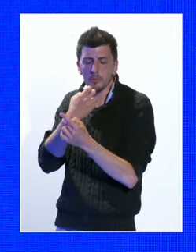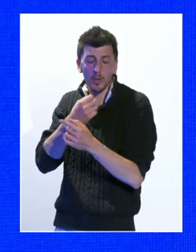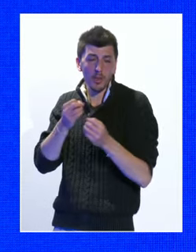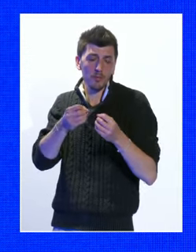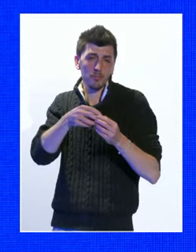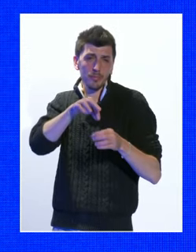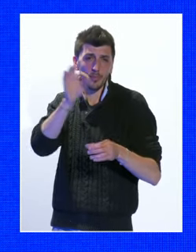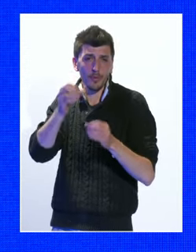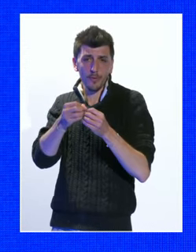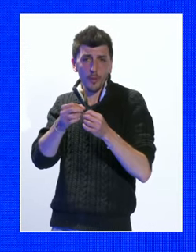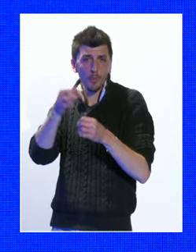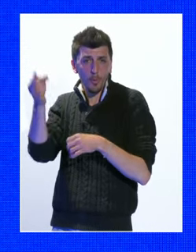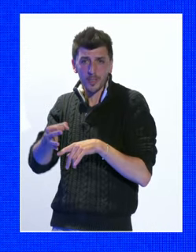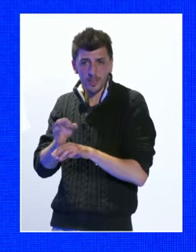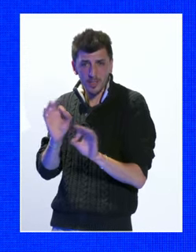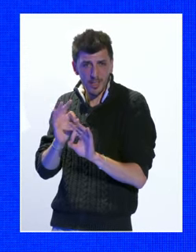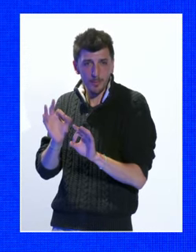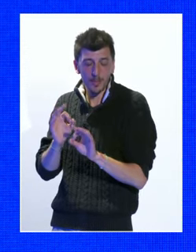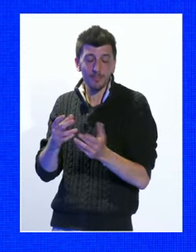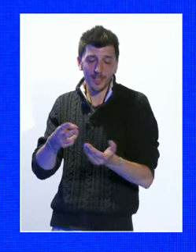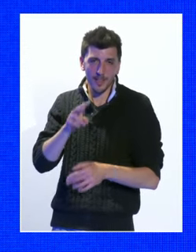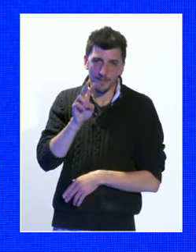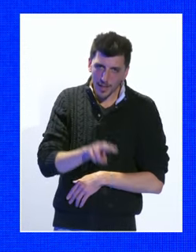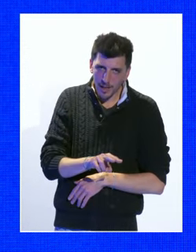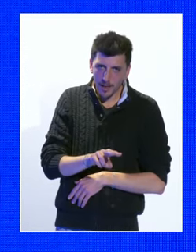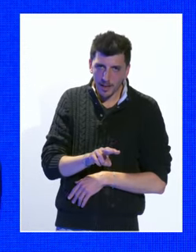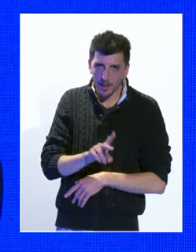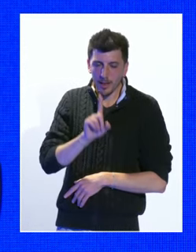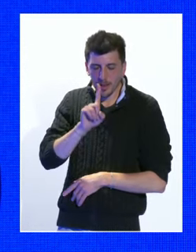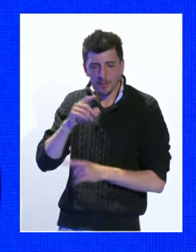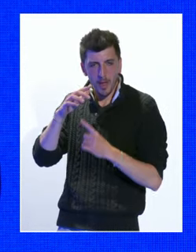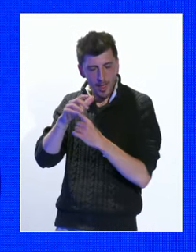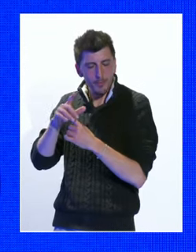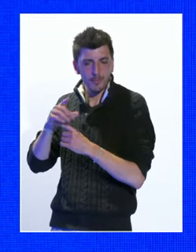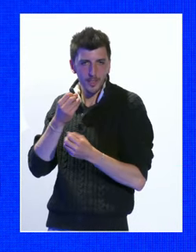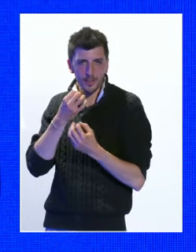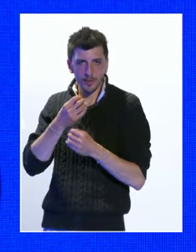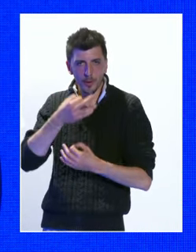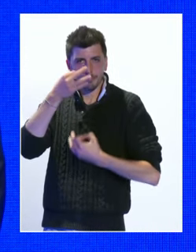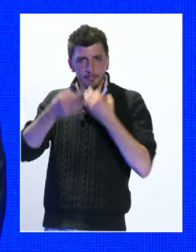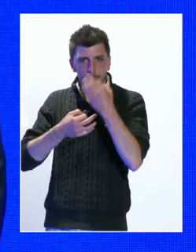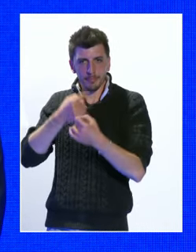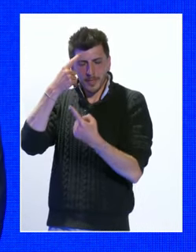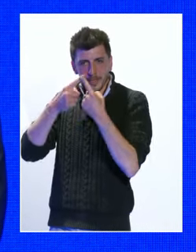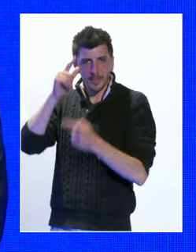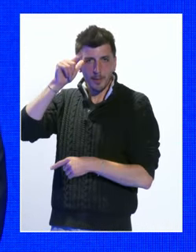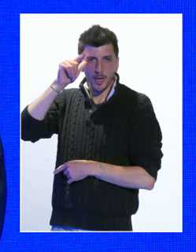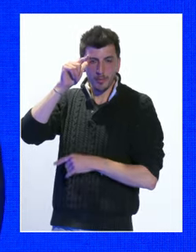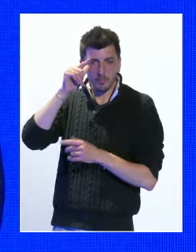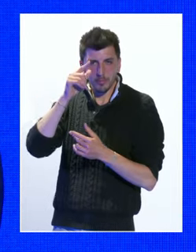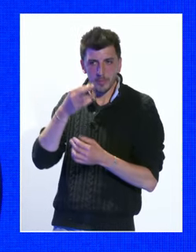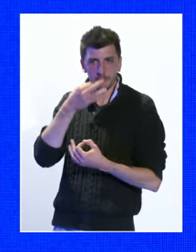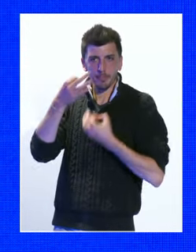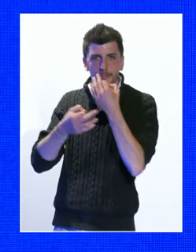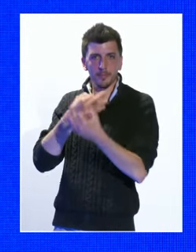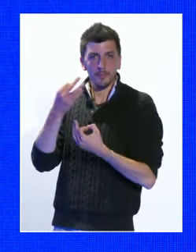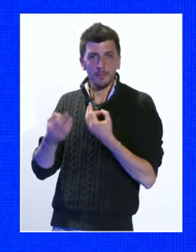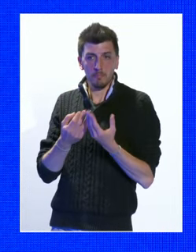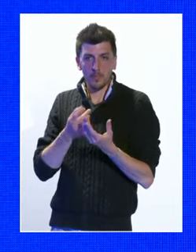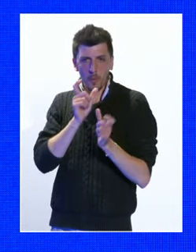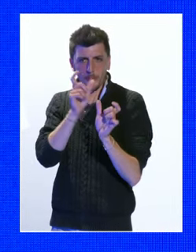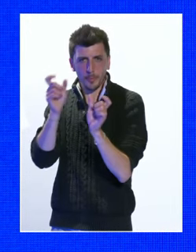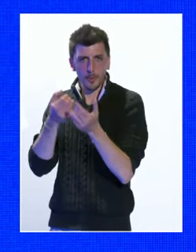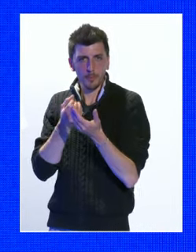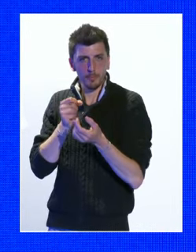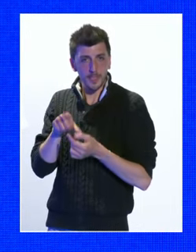mais on ne parle pas souvent non plus de la République sur les marchés. Et pourtant, c'est très important. La démocratie, c'est aussi important